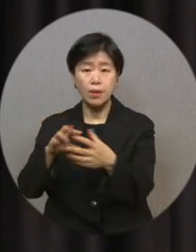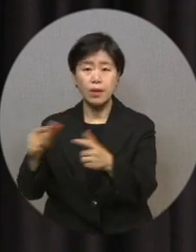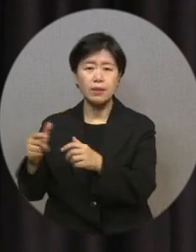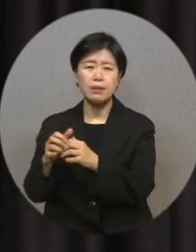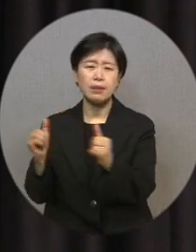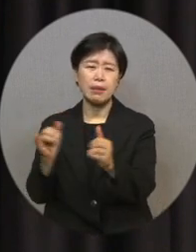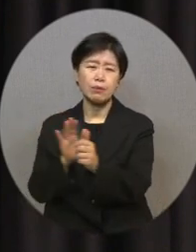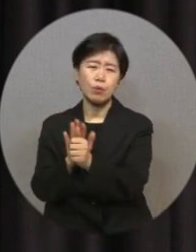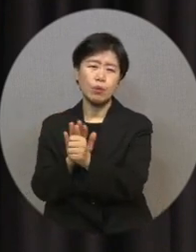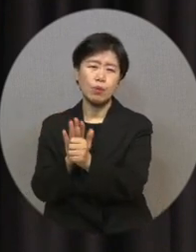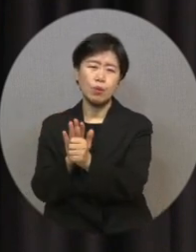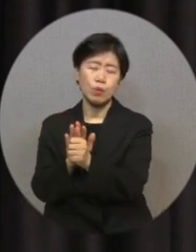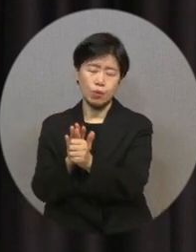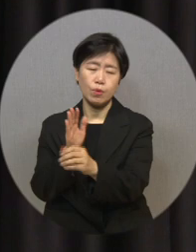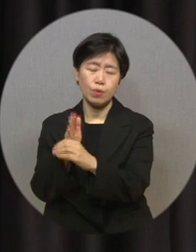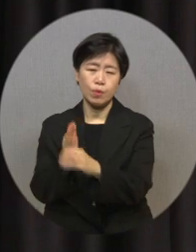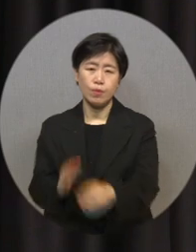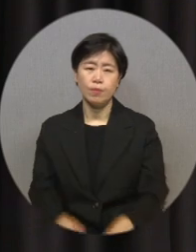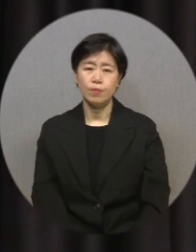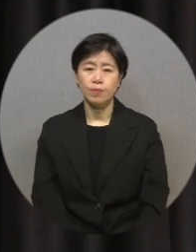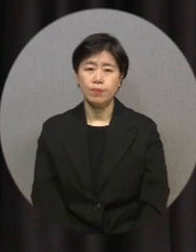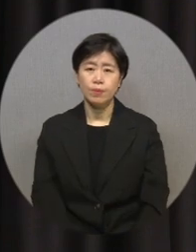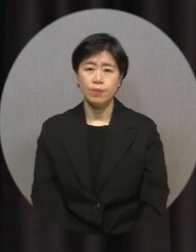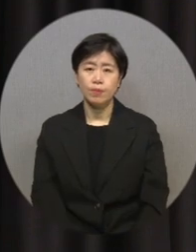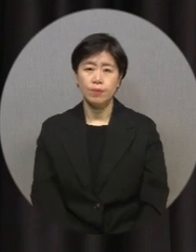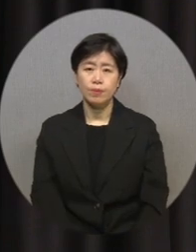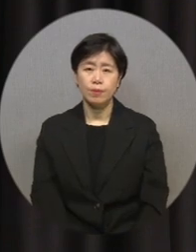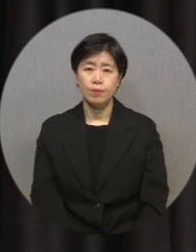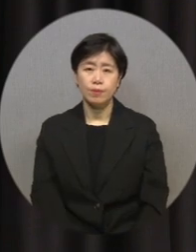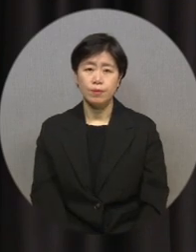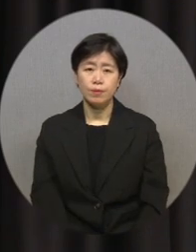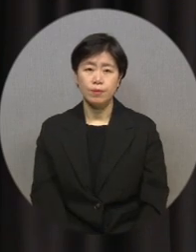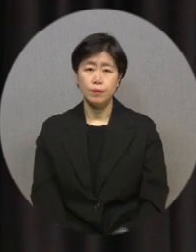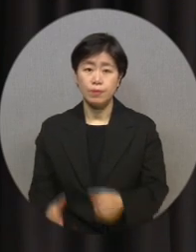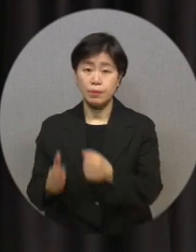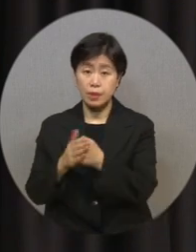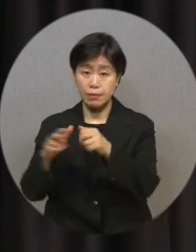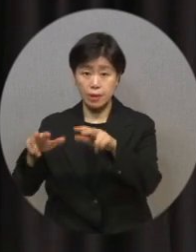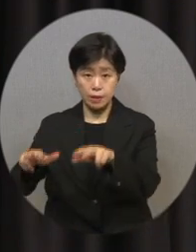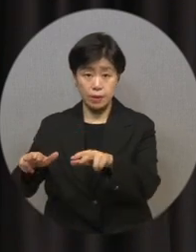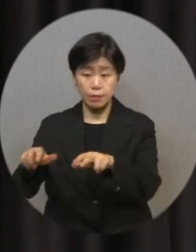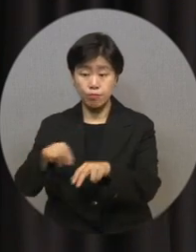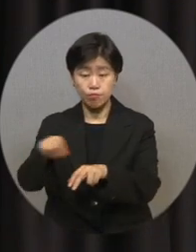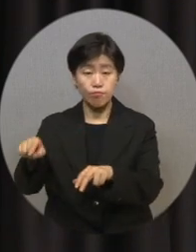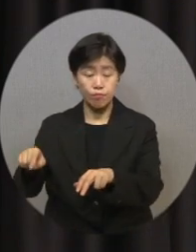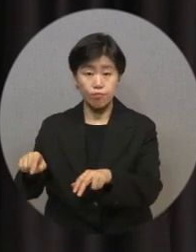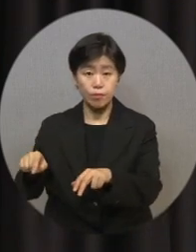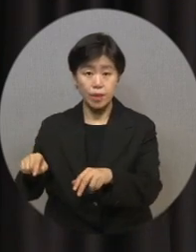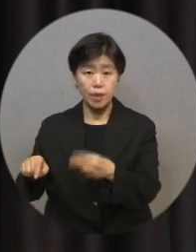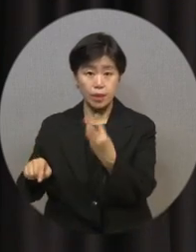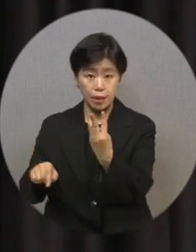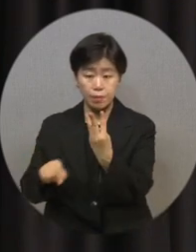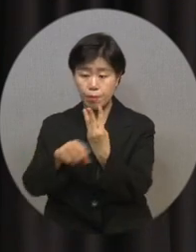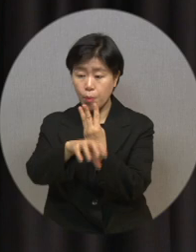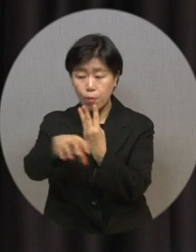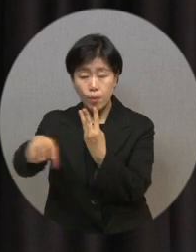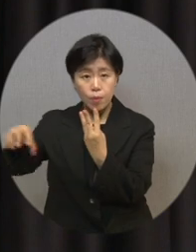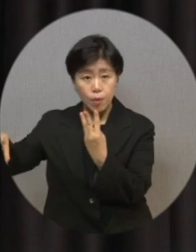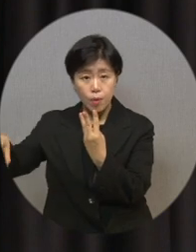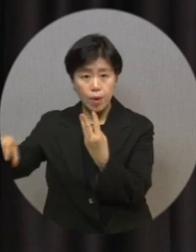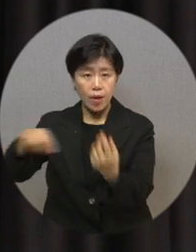지속적으로 들어오고 있는 그런 상태입니다 그래서 지금은 저희 개발원은 어 3본부